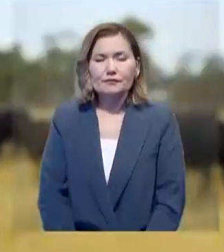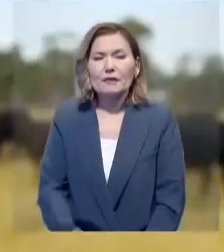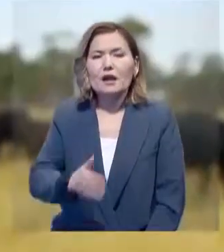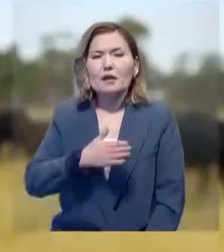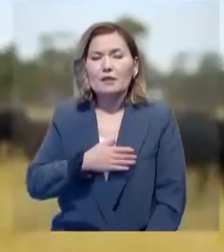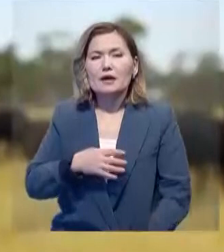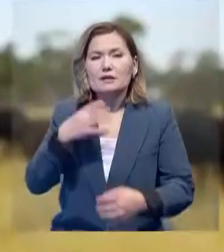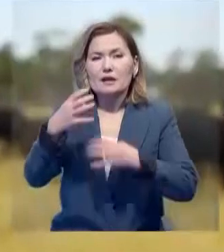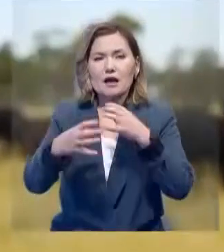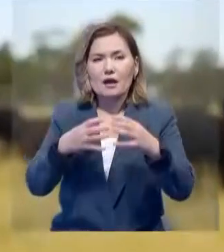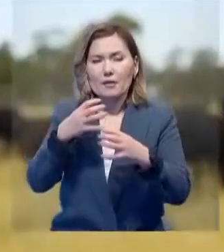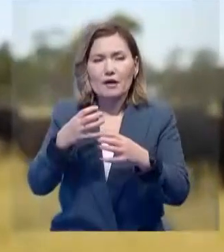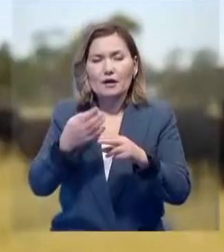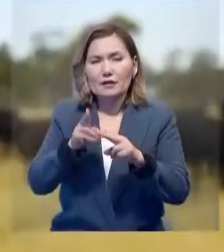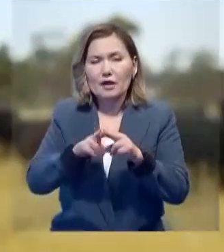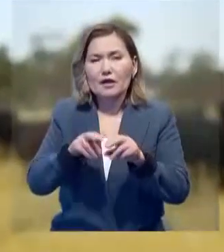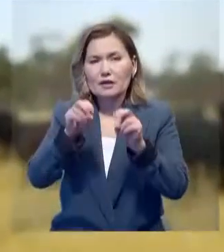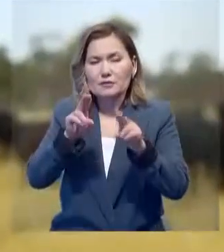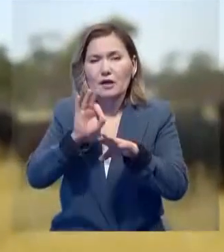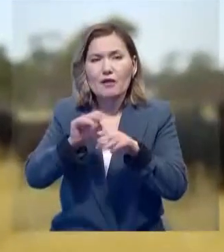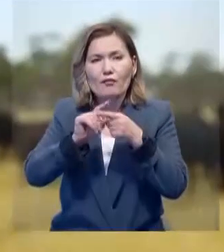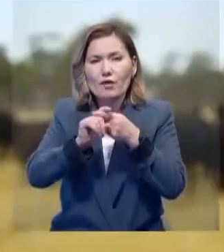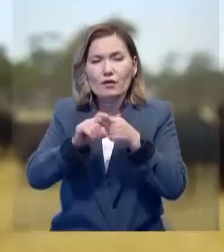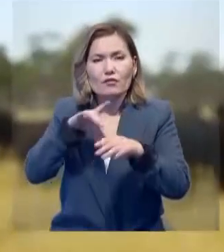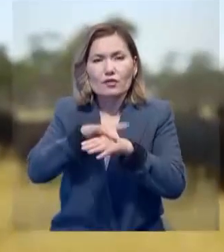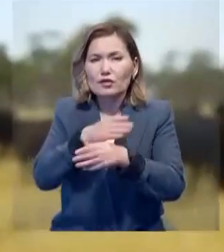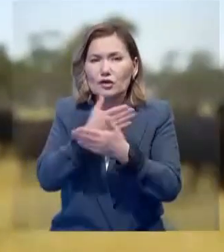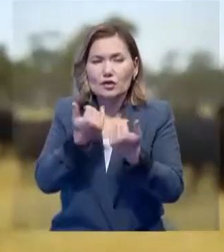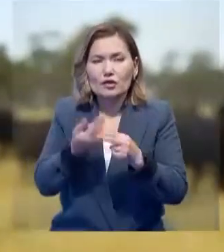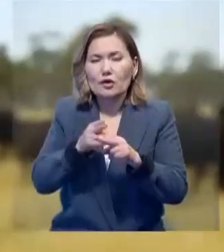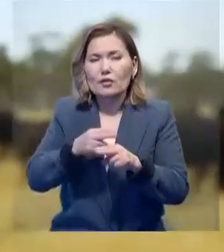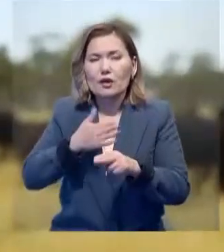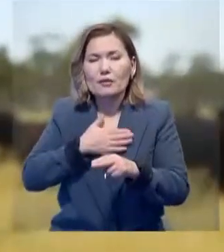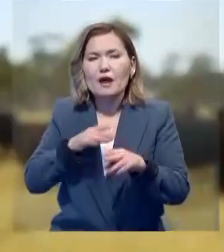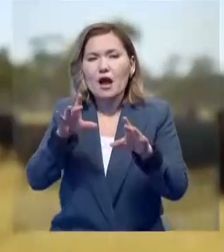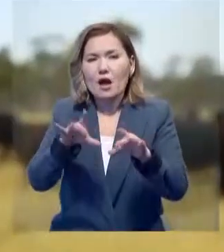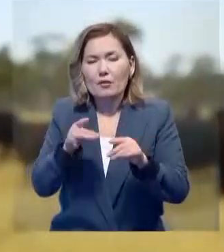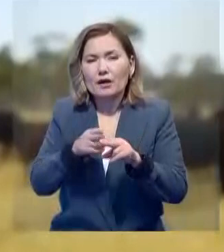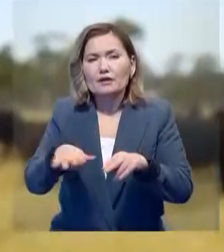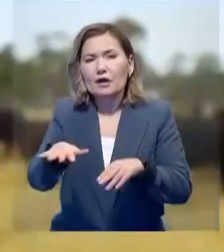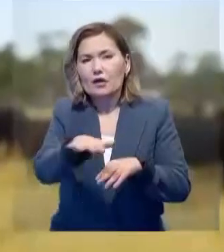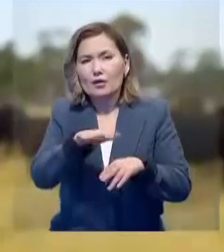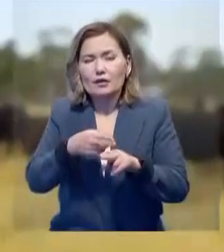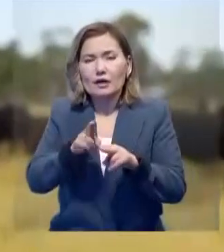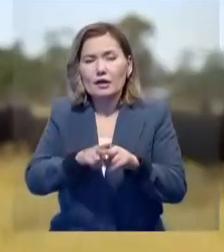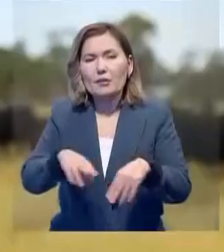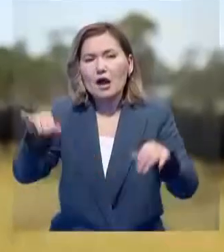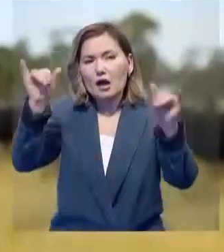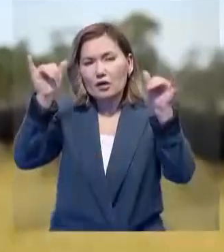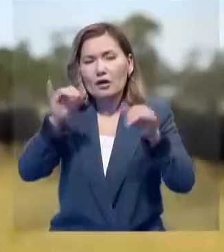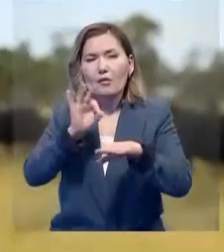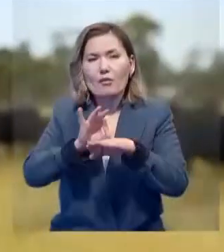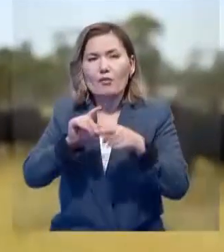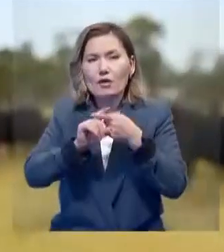Бізде халықаралық эпизотиялық бюрода тіркелетін аурулардың жоқтығына қуанамыз. Менің ойымша, Австралия құрлық болғандықтан жануарлардың